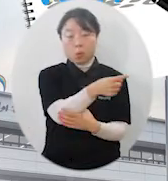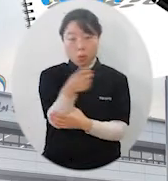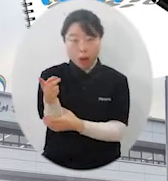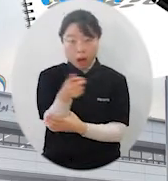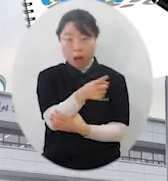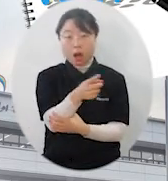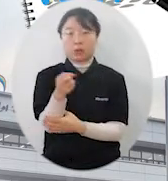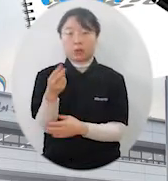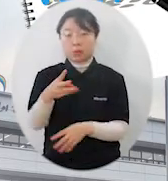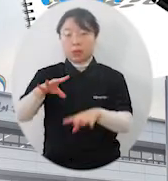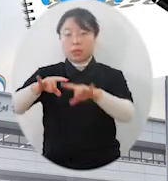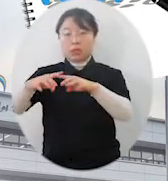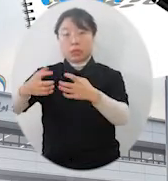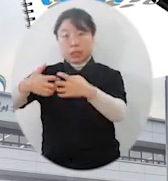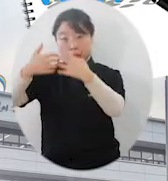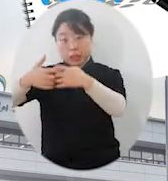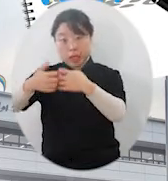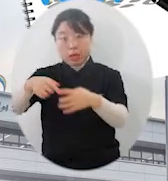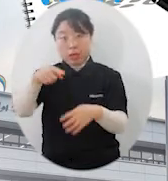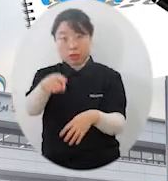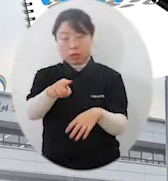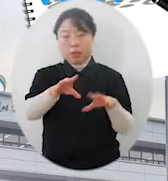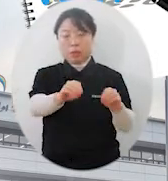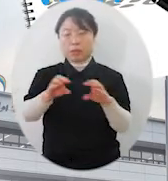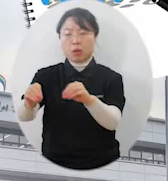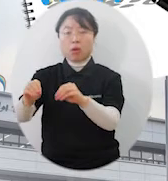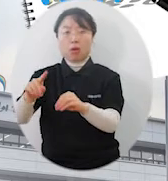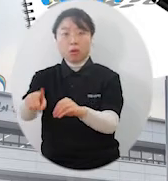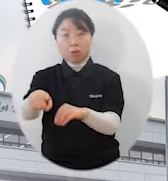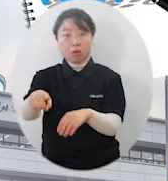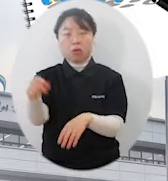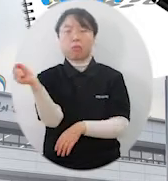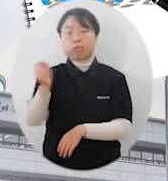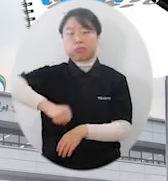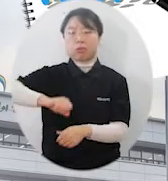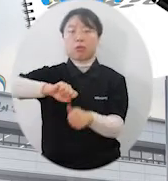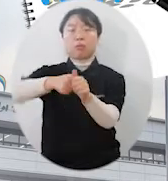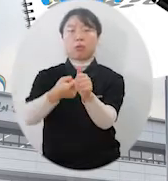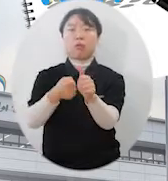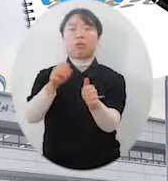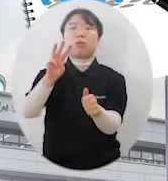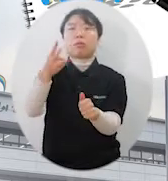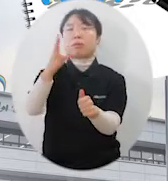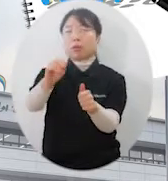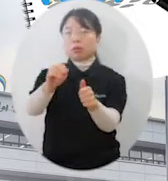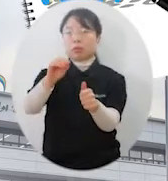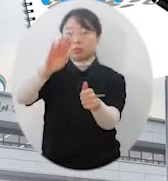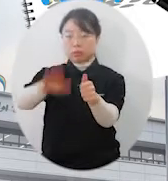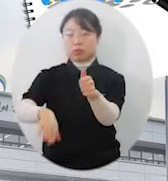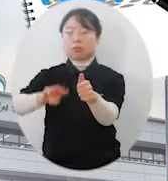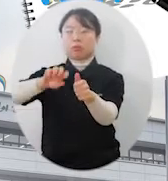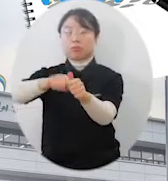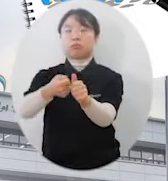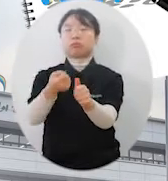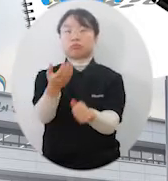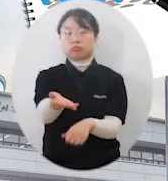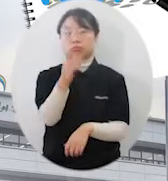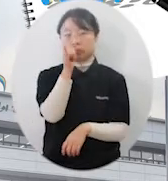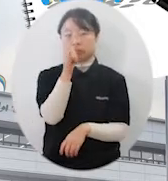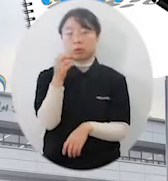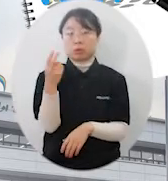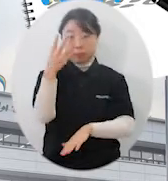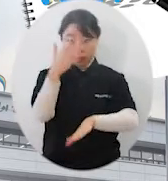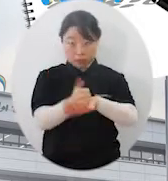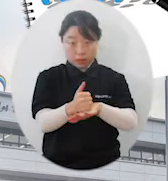수신반, 동력 제어반을 폐쇄하거나 차단하는 행위도 300만 원 이하의 과태료를 부과할 수 있습니다.